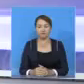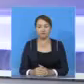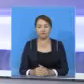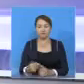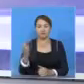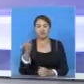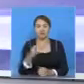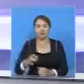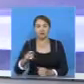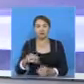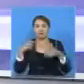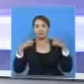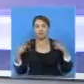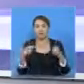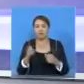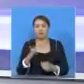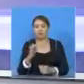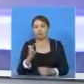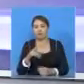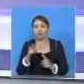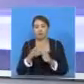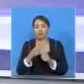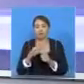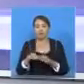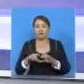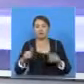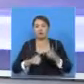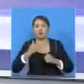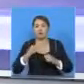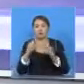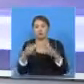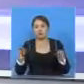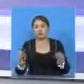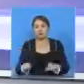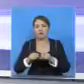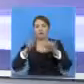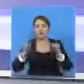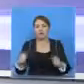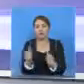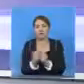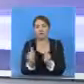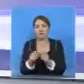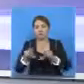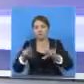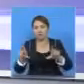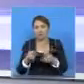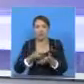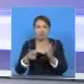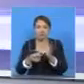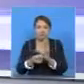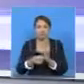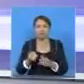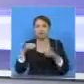Ал Шалқар ауданында генерал-лейтенант Болат Жанасаев атындағы әскери патриоттық клуб ашылды. Мектеп жанынан құрылған клубтың кабинет